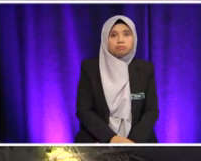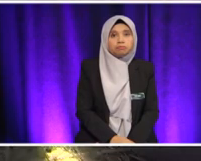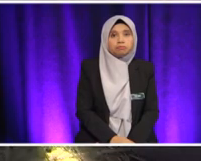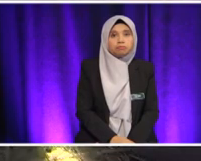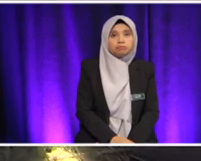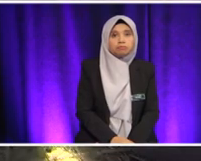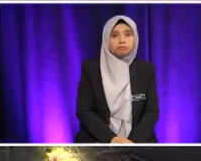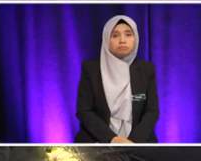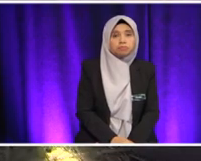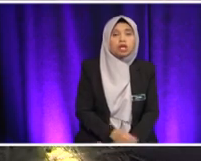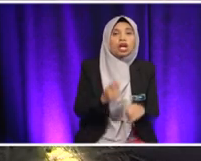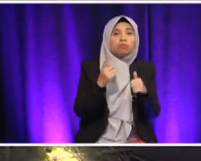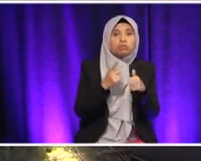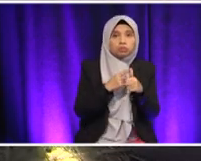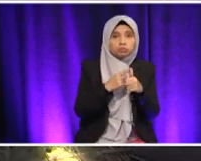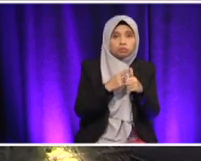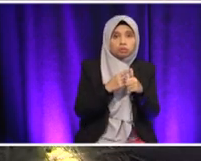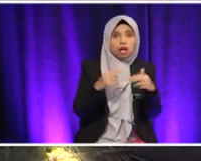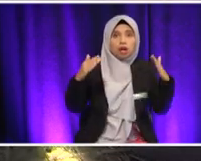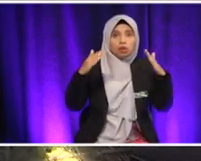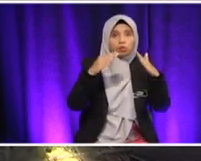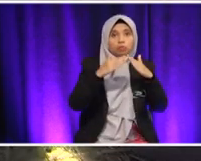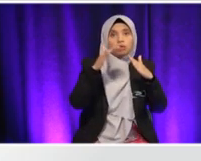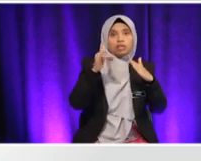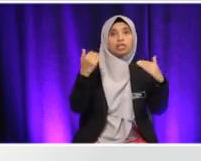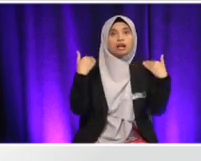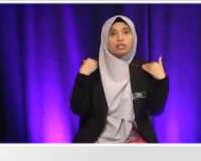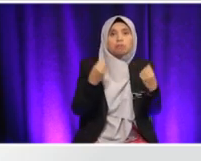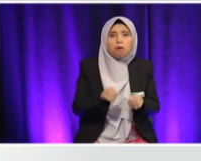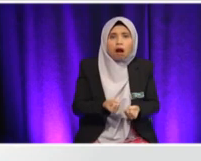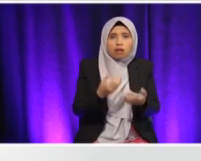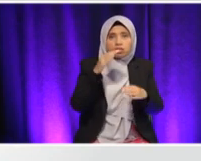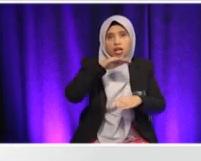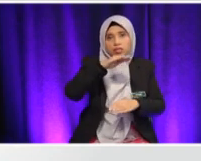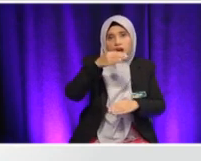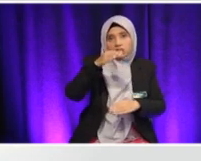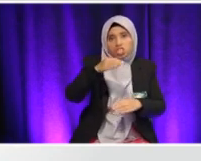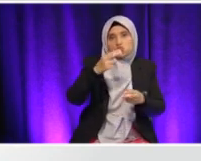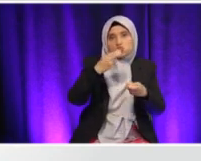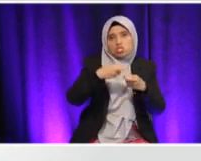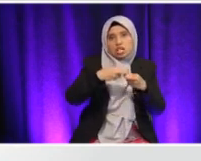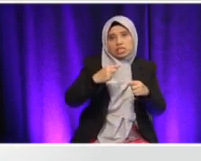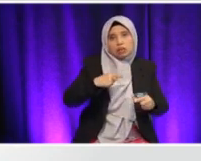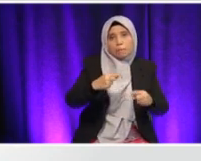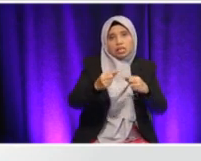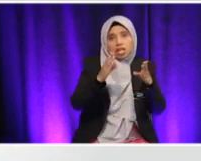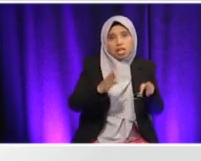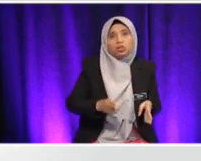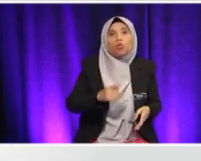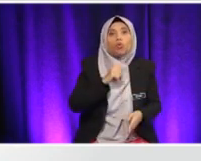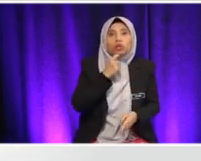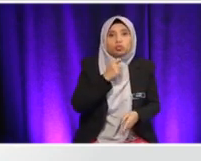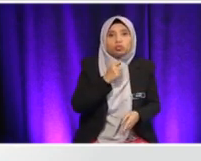soal yang pertama rumah yang mempunyai banyak tangga menyukarkan pergerakan warga emas Oke ini adalah